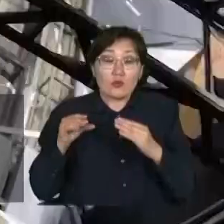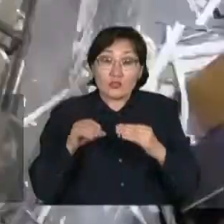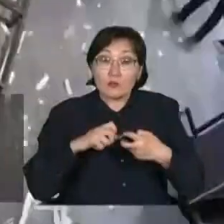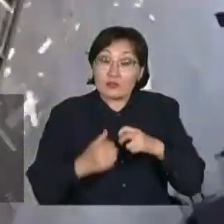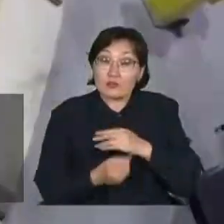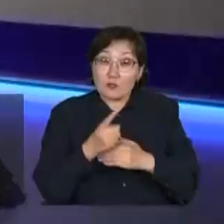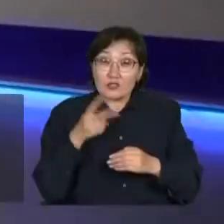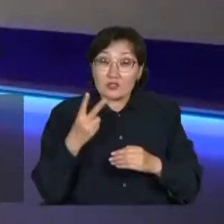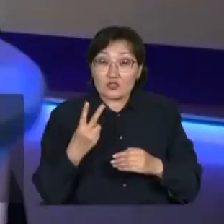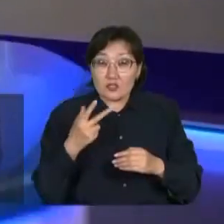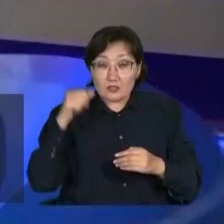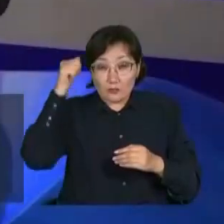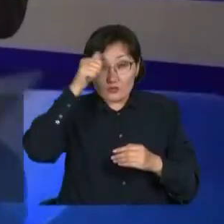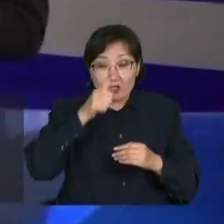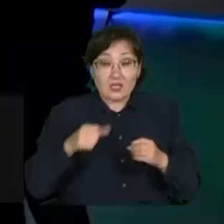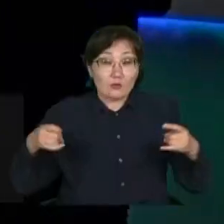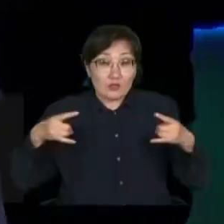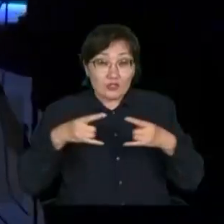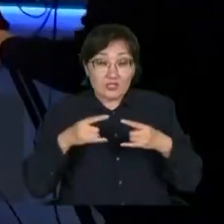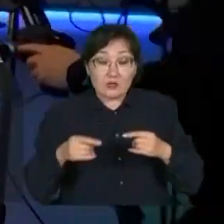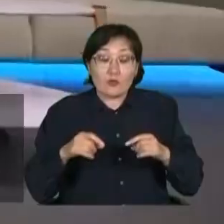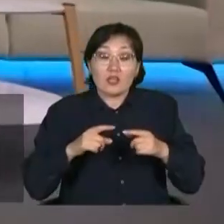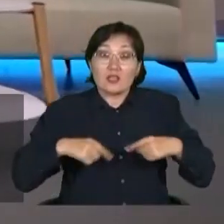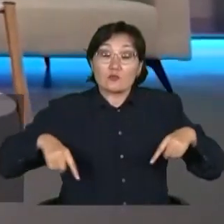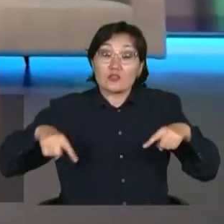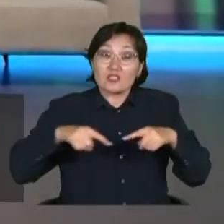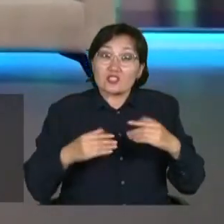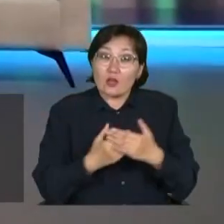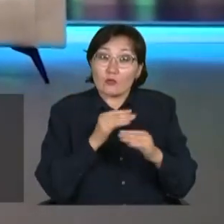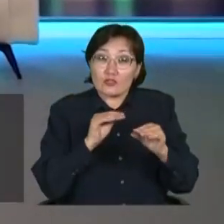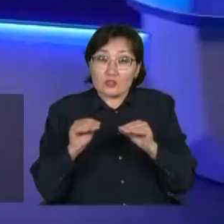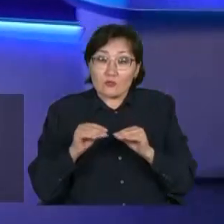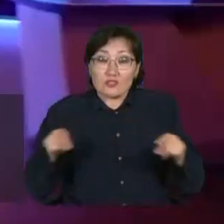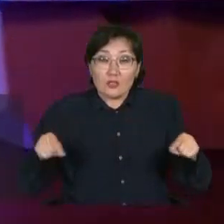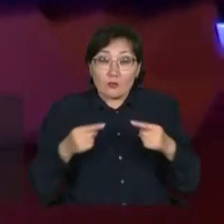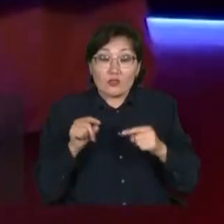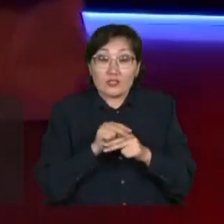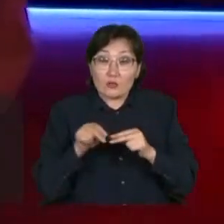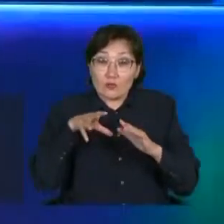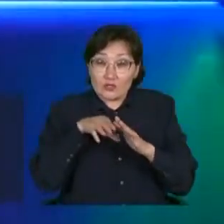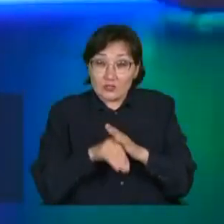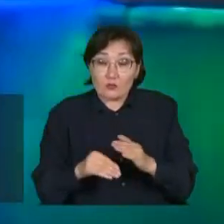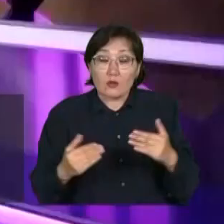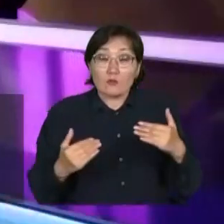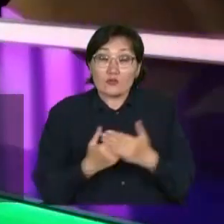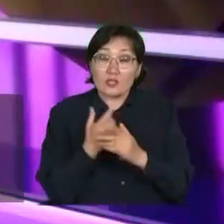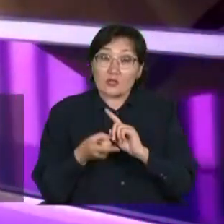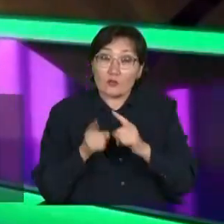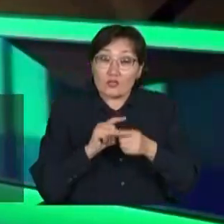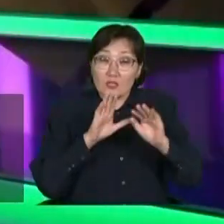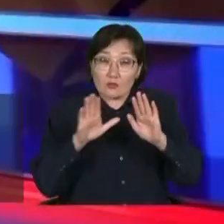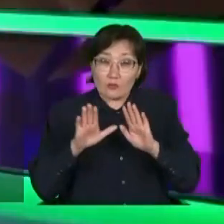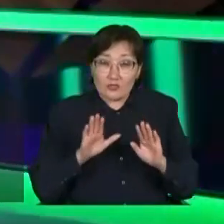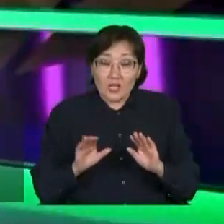шықса. 2023 жылы телеарнаның студиялық павильоны жаңарды. Жаңғырту аясында заманауи бейімделгіш декорациялар